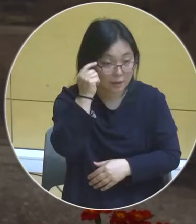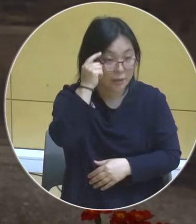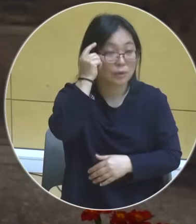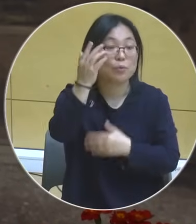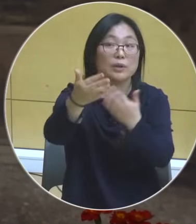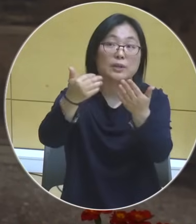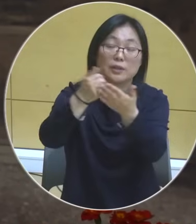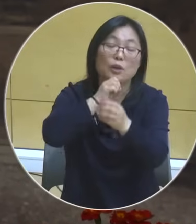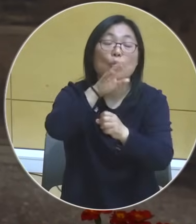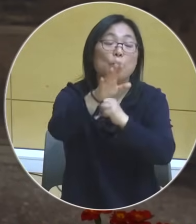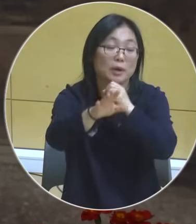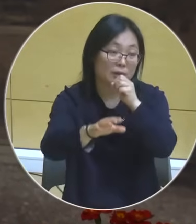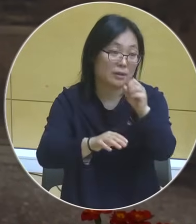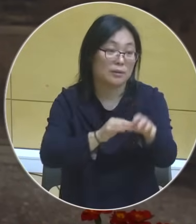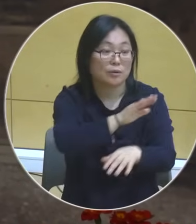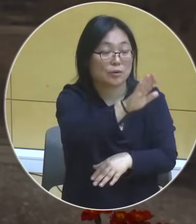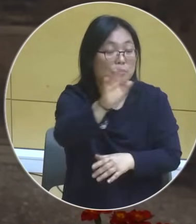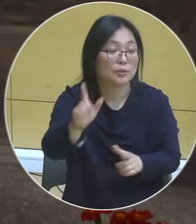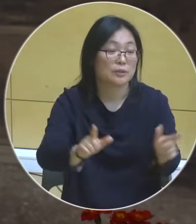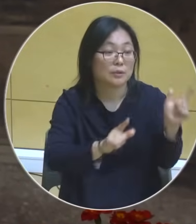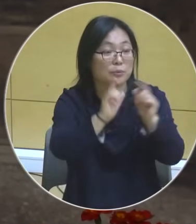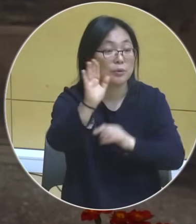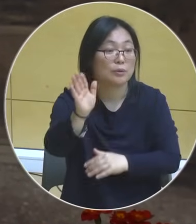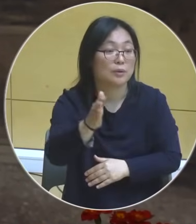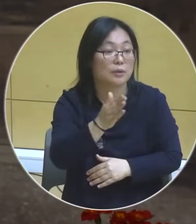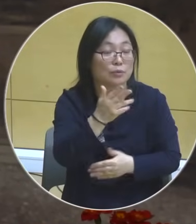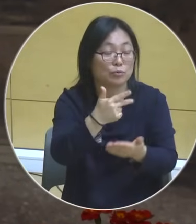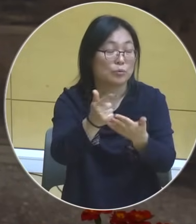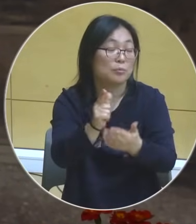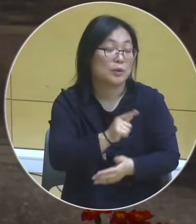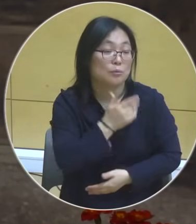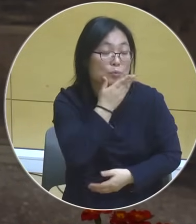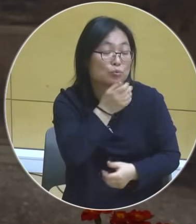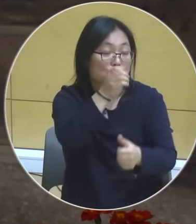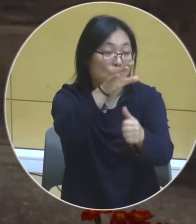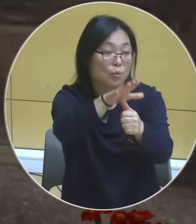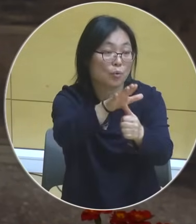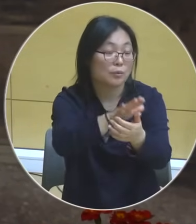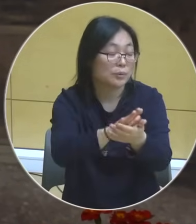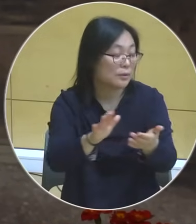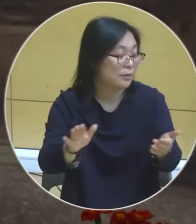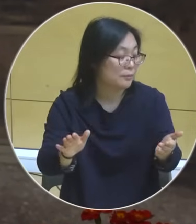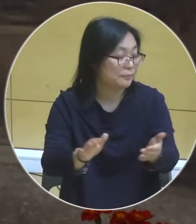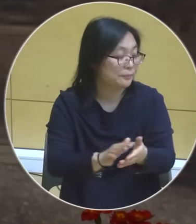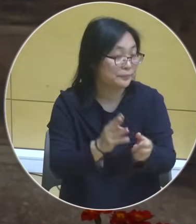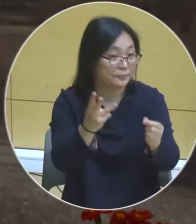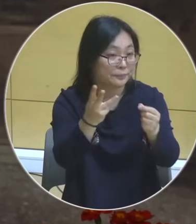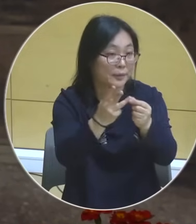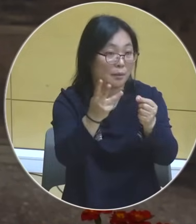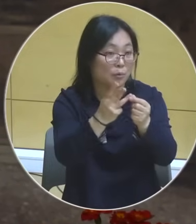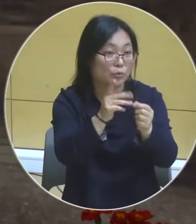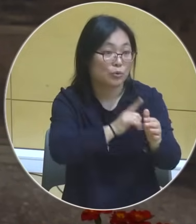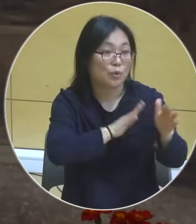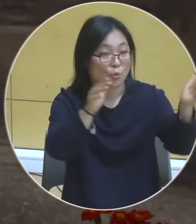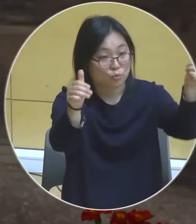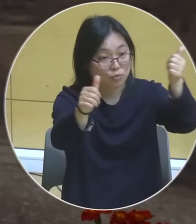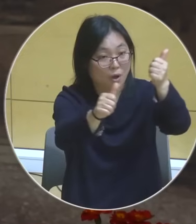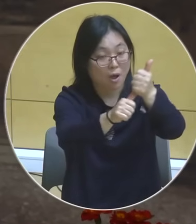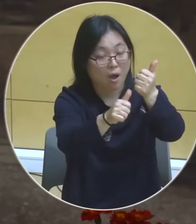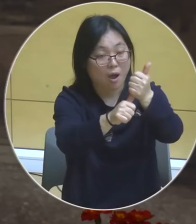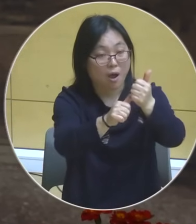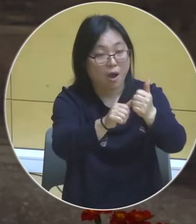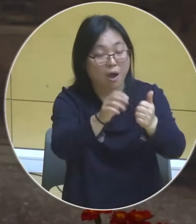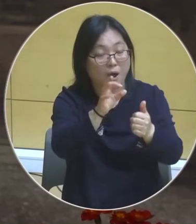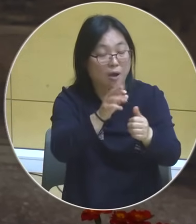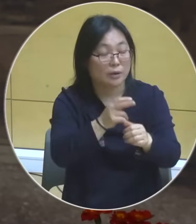깨닫고 하나님께 고백하는 여러분의 삶이 되기를 주의 이름으로 축복합니다. 세 번째로 여호수아는